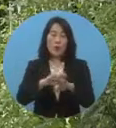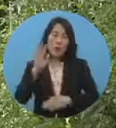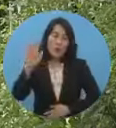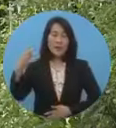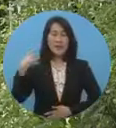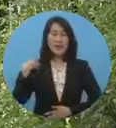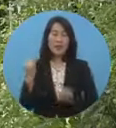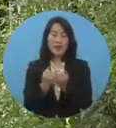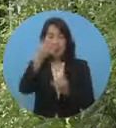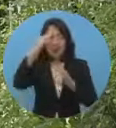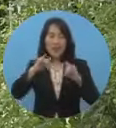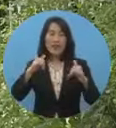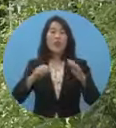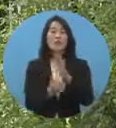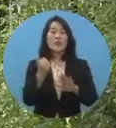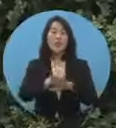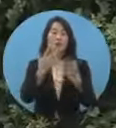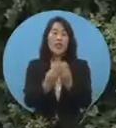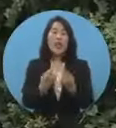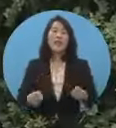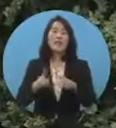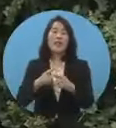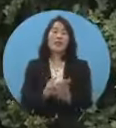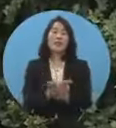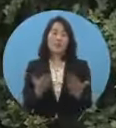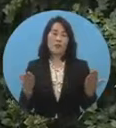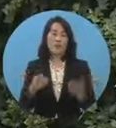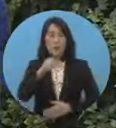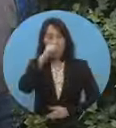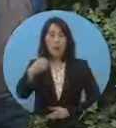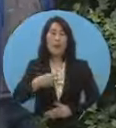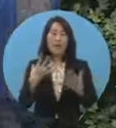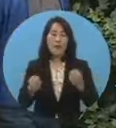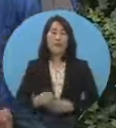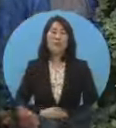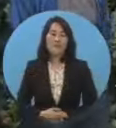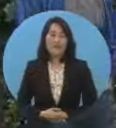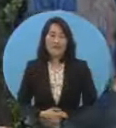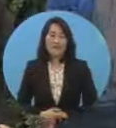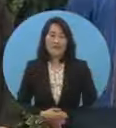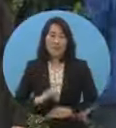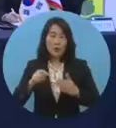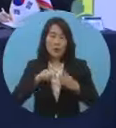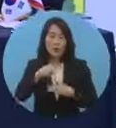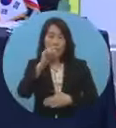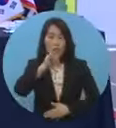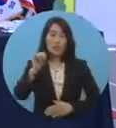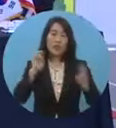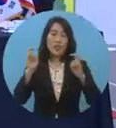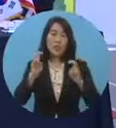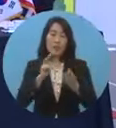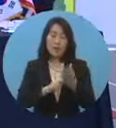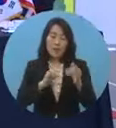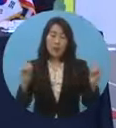책임질 여성과 청년의 성공 사례를 함께 나눈 장을 마련해 종 반응을 얻고 있습니다 국내외 우수 기업과